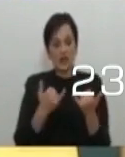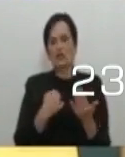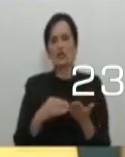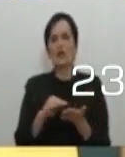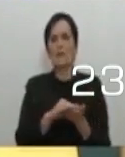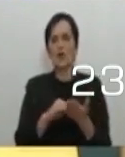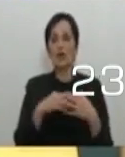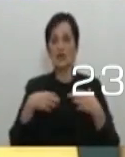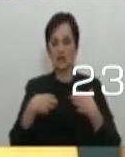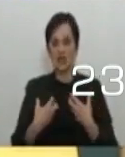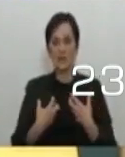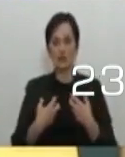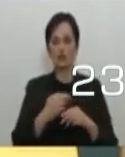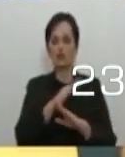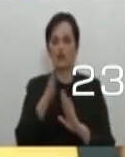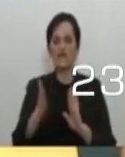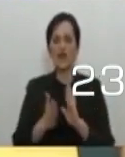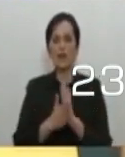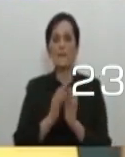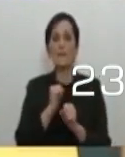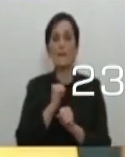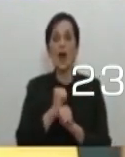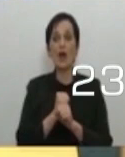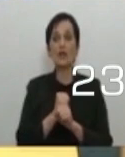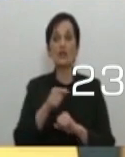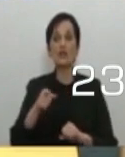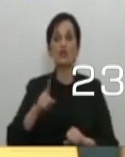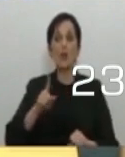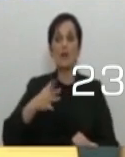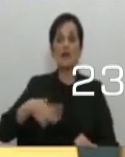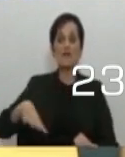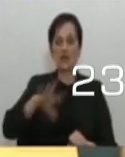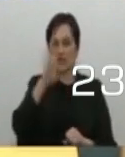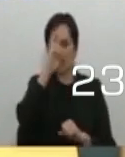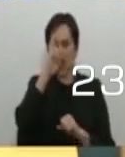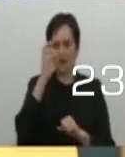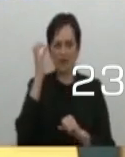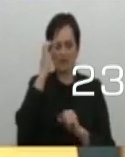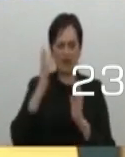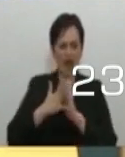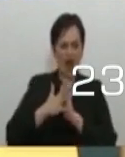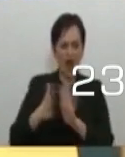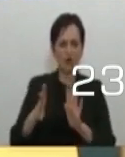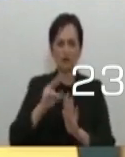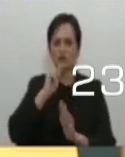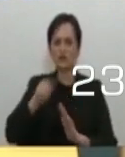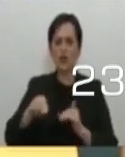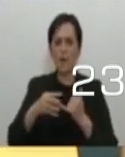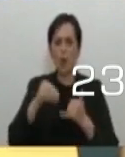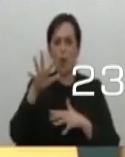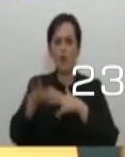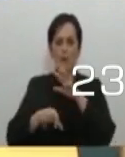რომ სამწუხაროდ ყველაფერს აკეთებენ იმისას, რომ ამ ქვეყნის ხელისუფლება გააშავონ და დააბრალონ ოკუპანტის